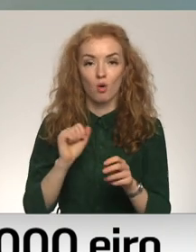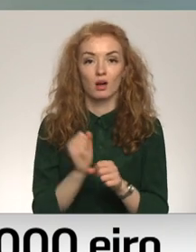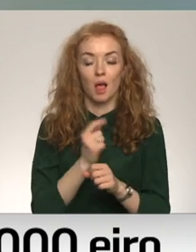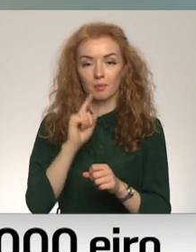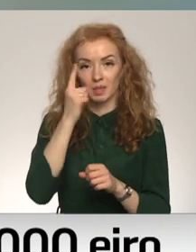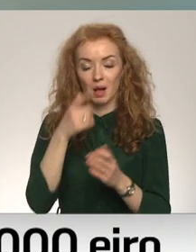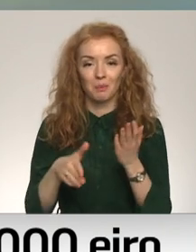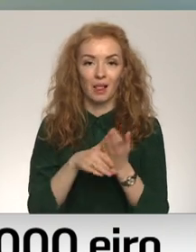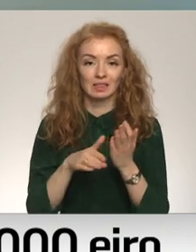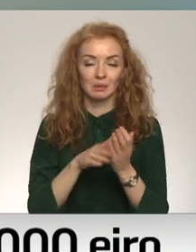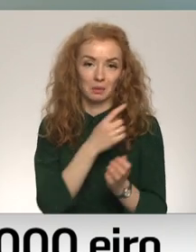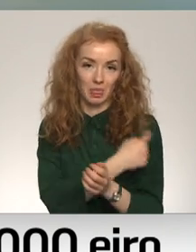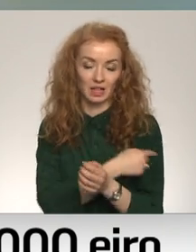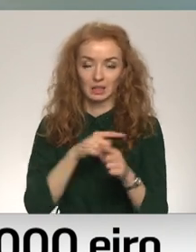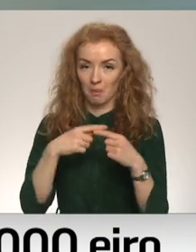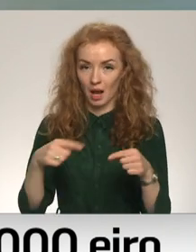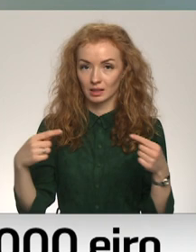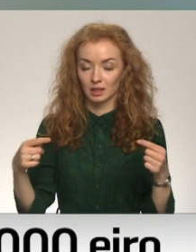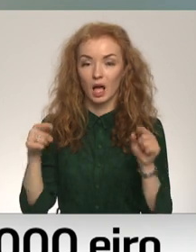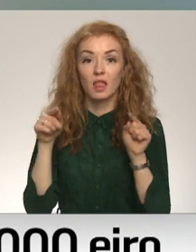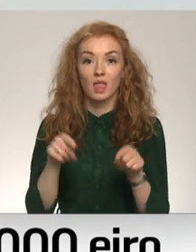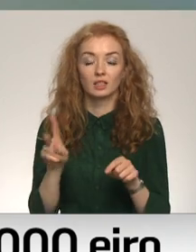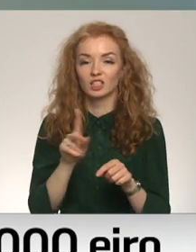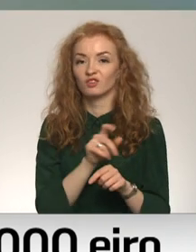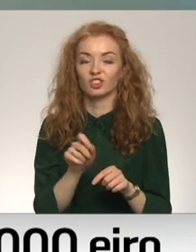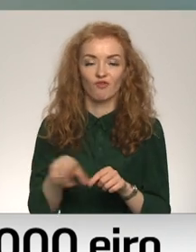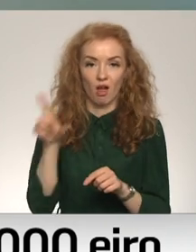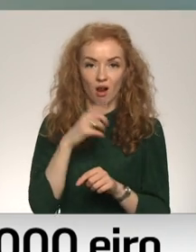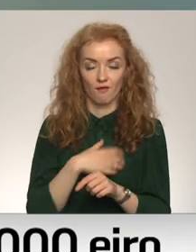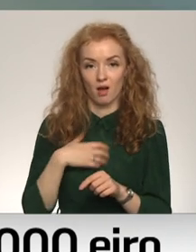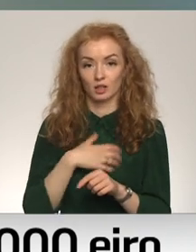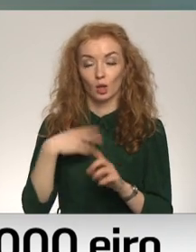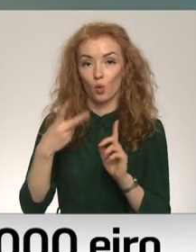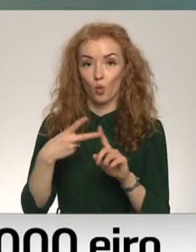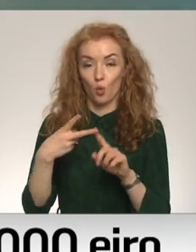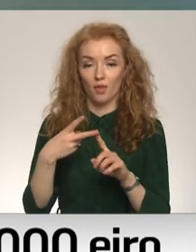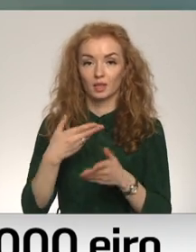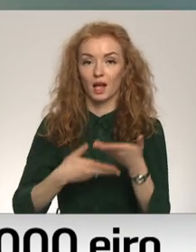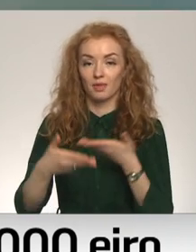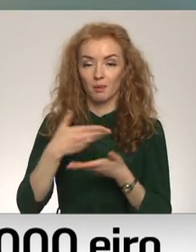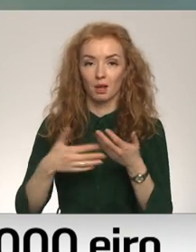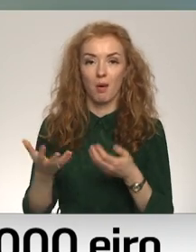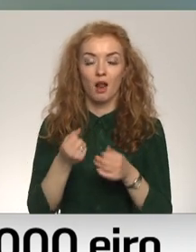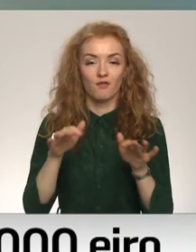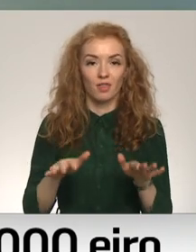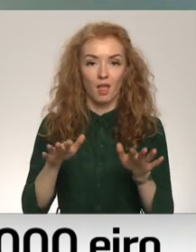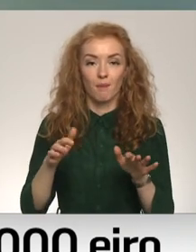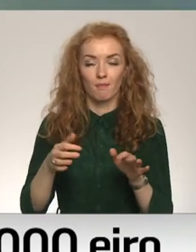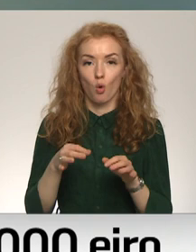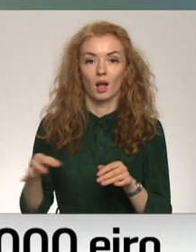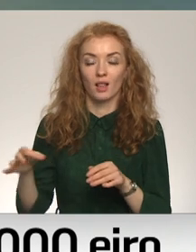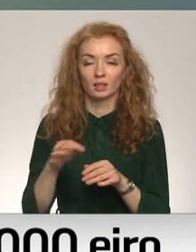medicīnas preces, jo tas ir tas, kas visvairāk vajadzīgs. Un otra lieta ir sadarbība ar vietējām organizācijām, kas ir